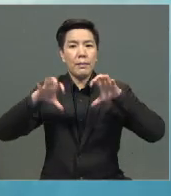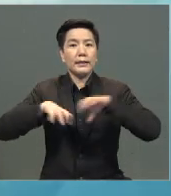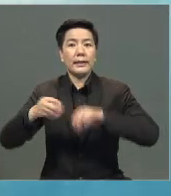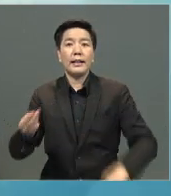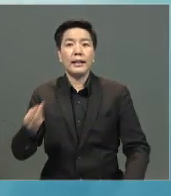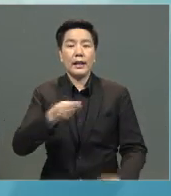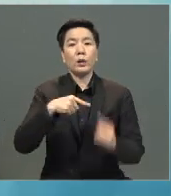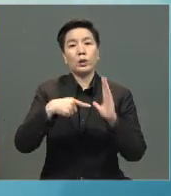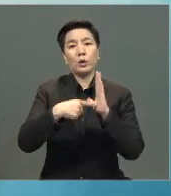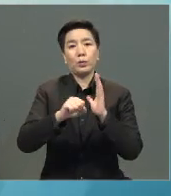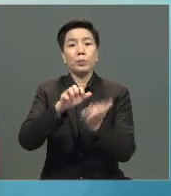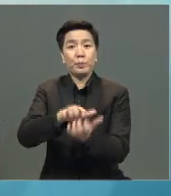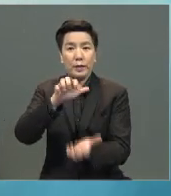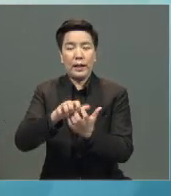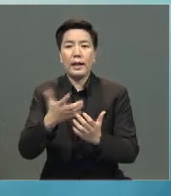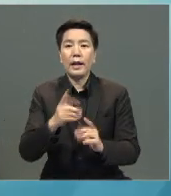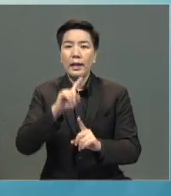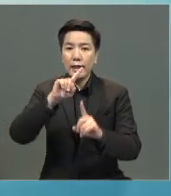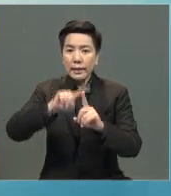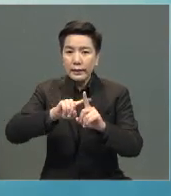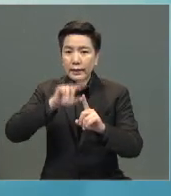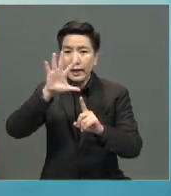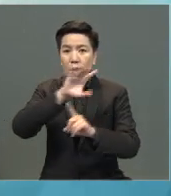พฤษภาคมแล้วก็พักในโรงแรมของเซโคนันทีนที่สมุทรปราการ25